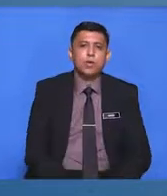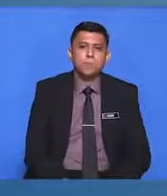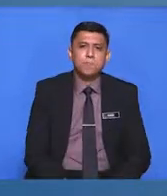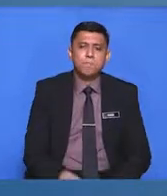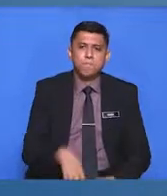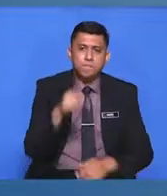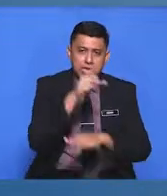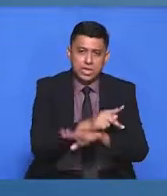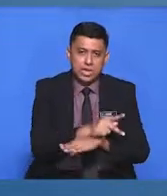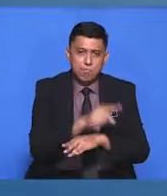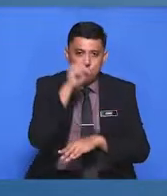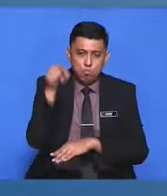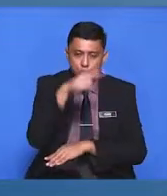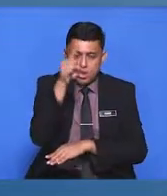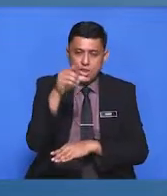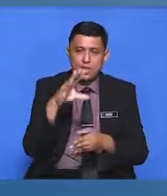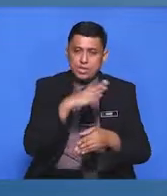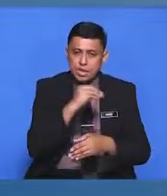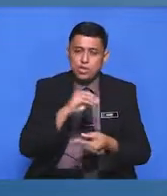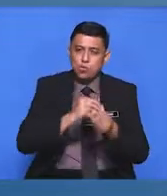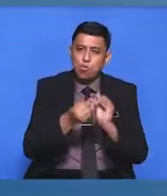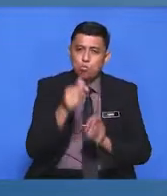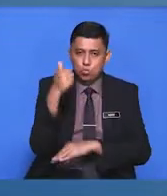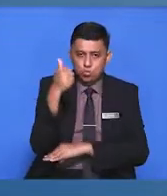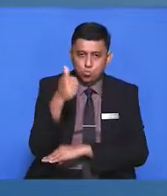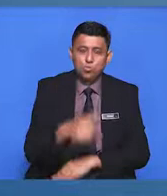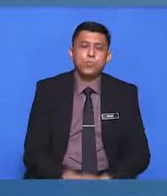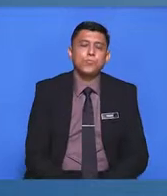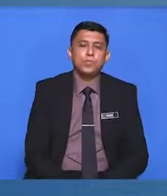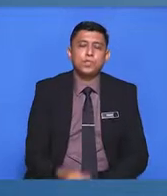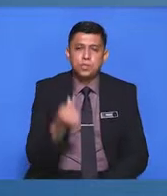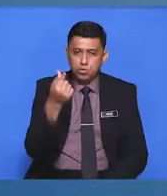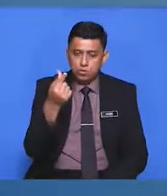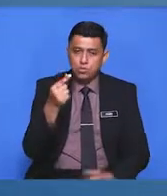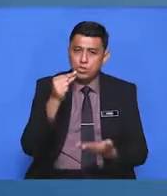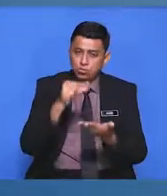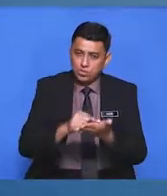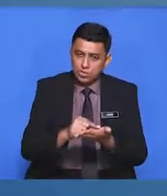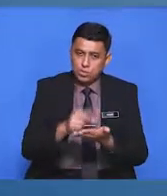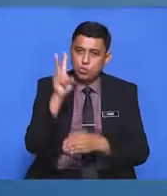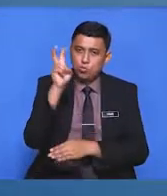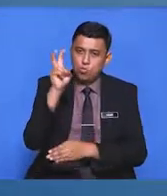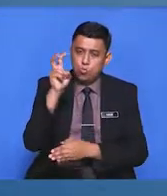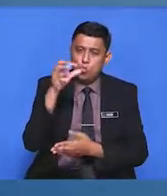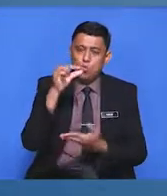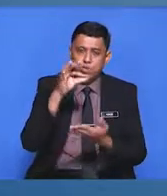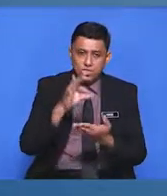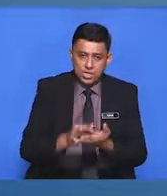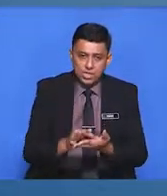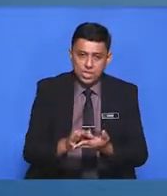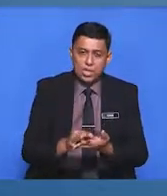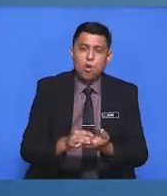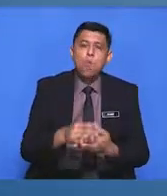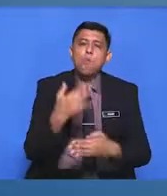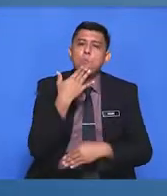duit 10 sen. Duit syiling 20 sen berwarna emas, berbentuk